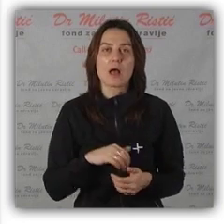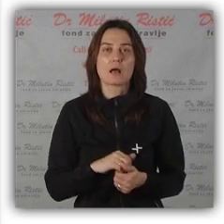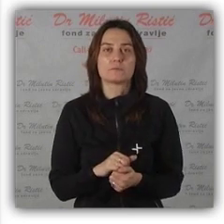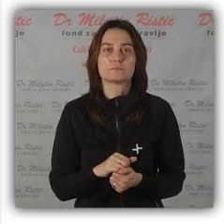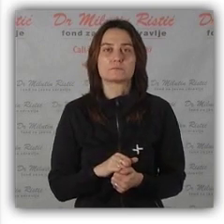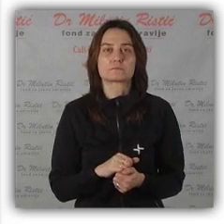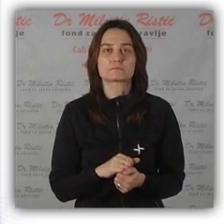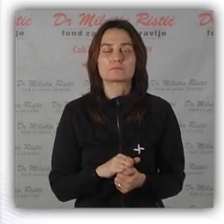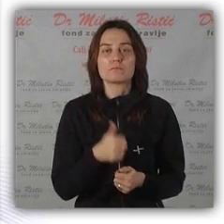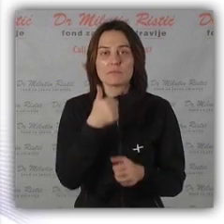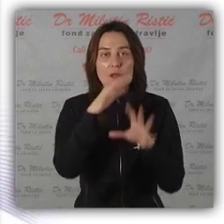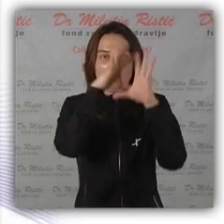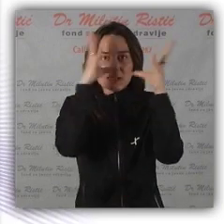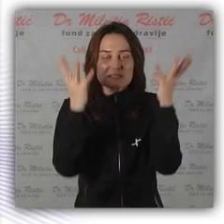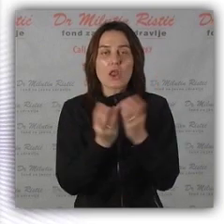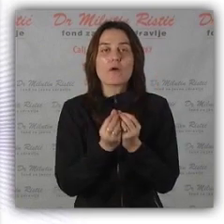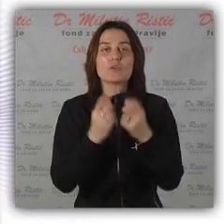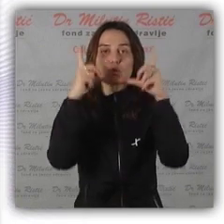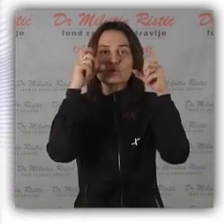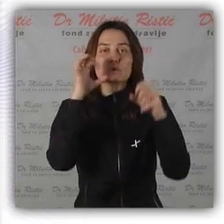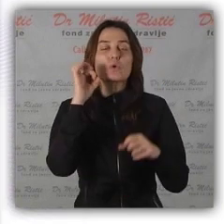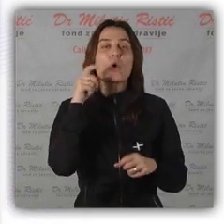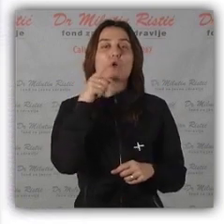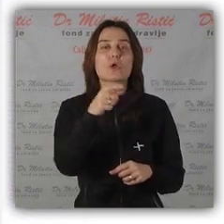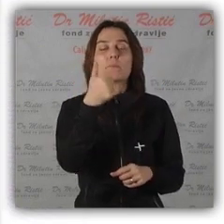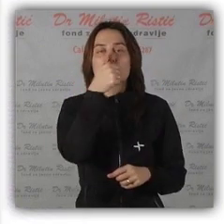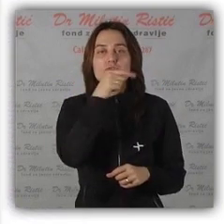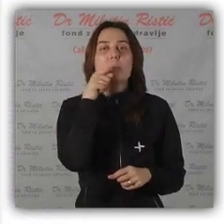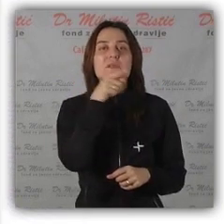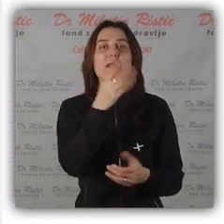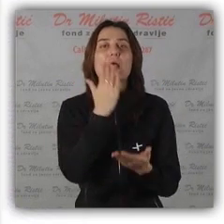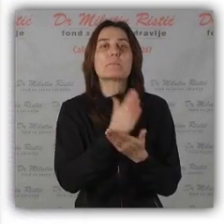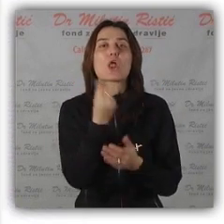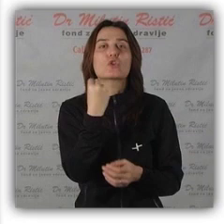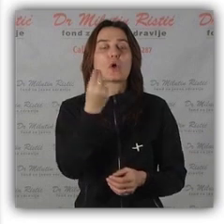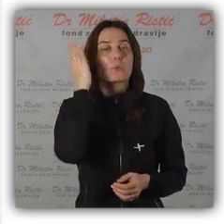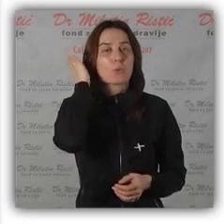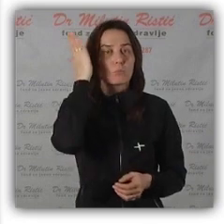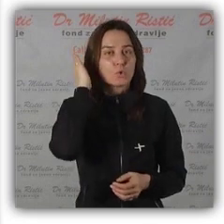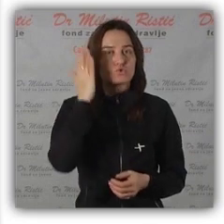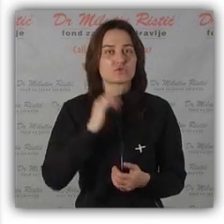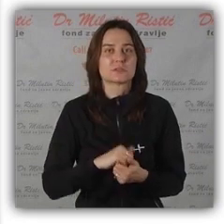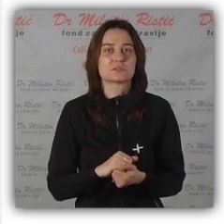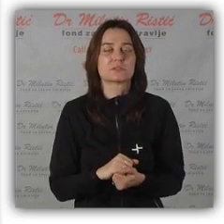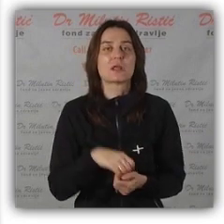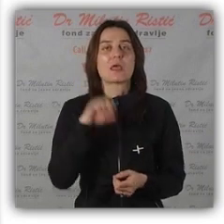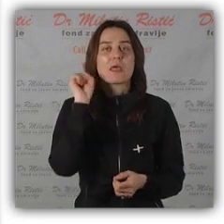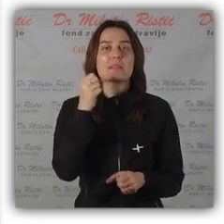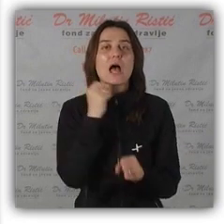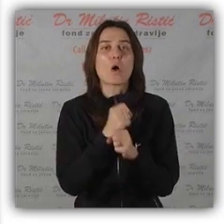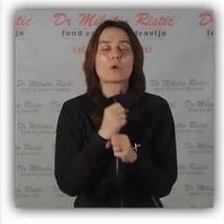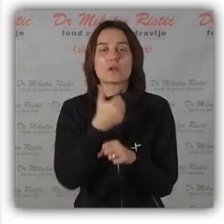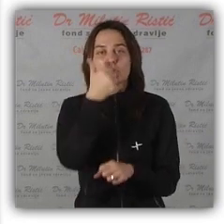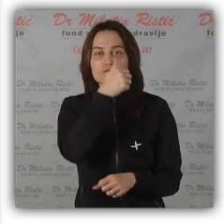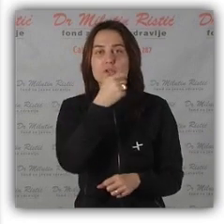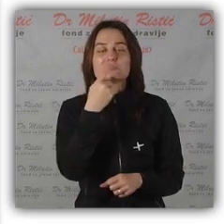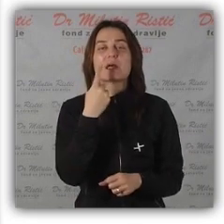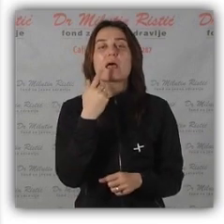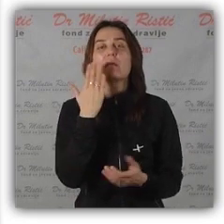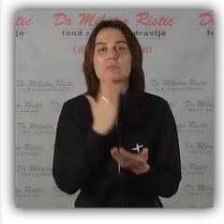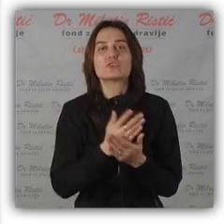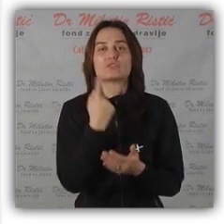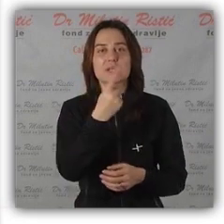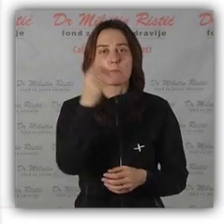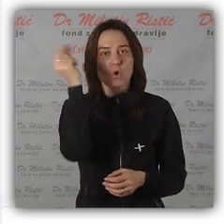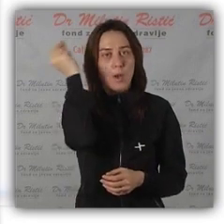dete ima jednu celovitu sliku o tome šta bi za njega bilo dobro u budućnosti da uradi što se